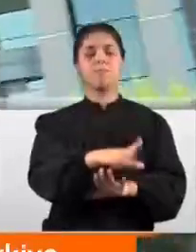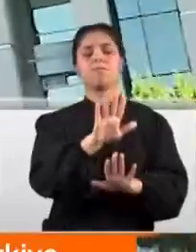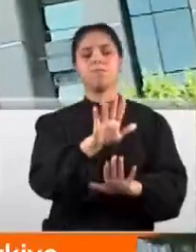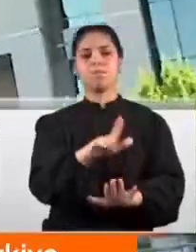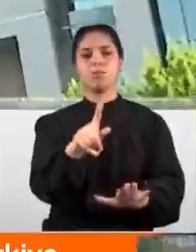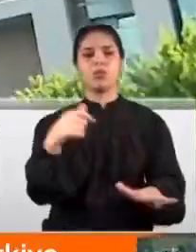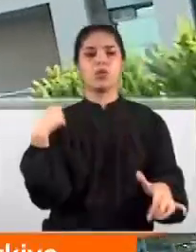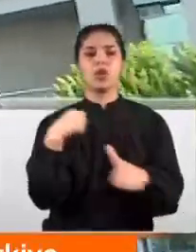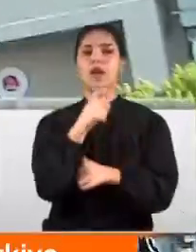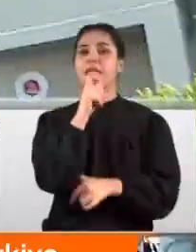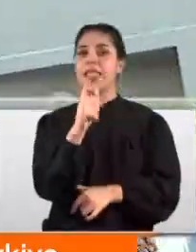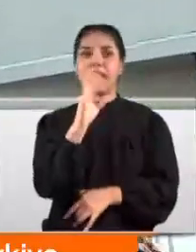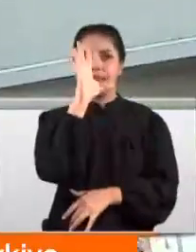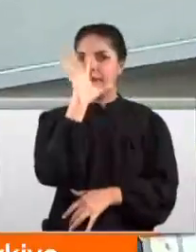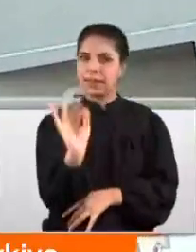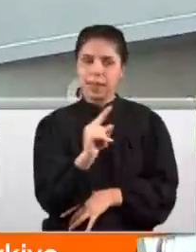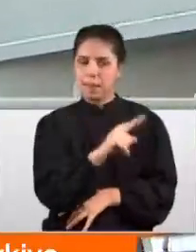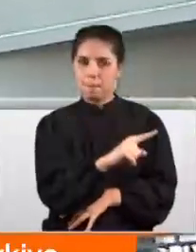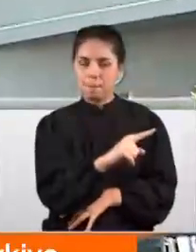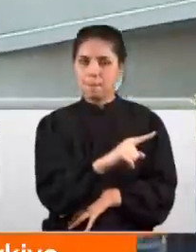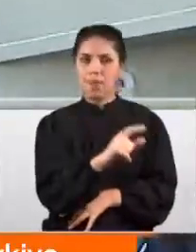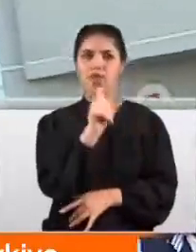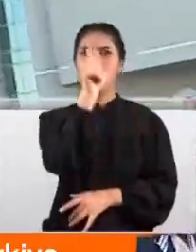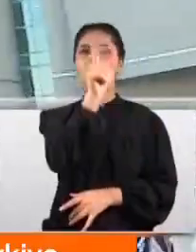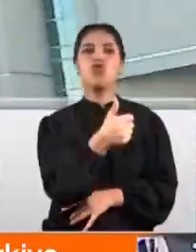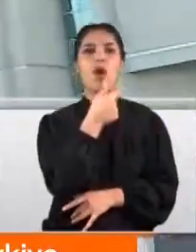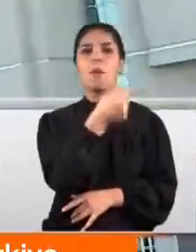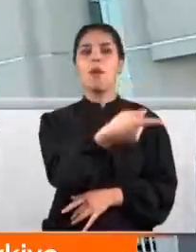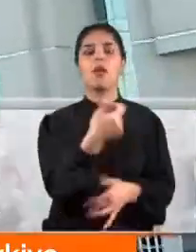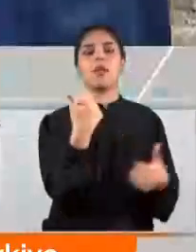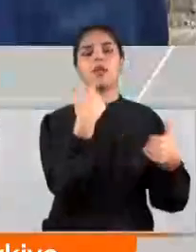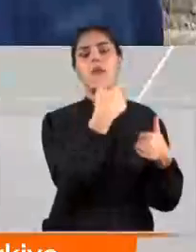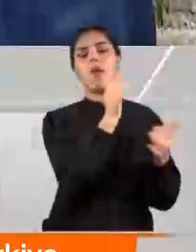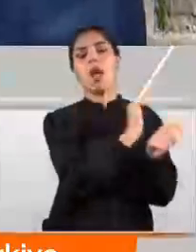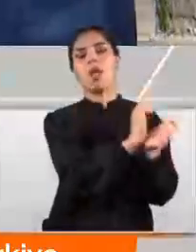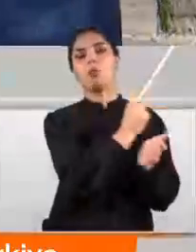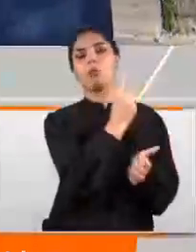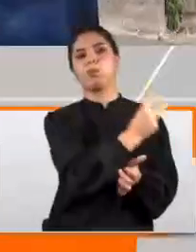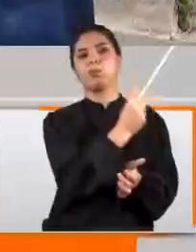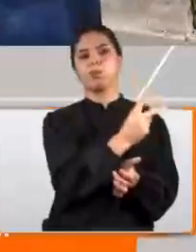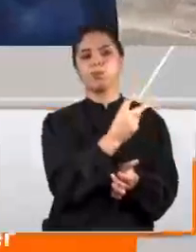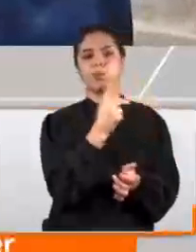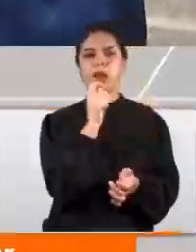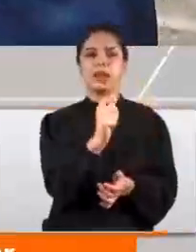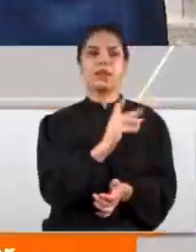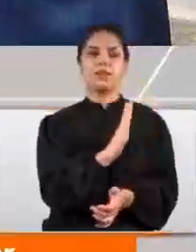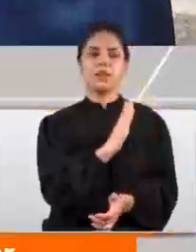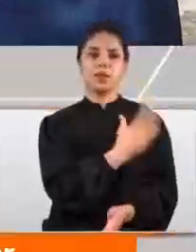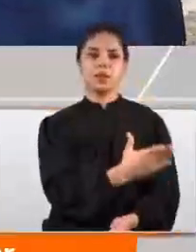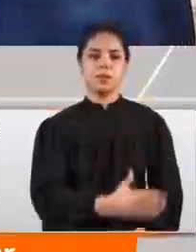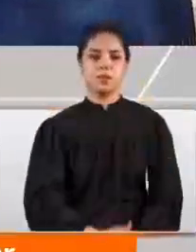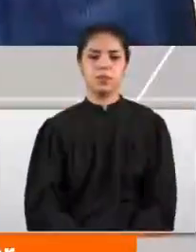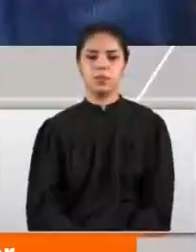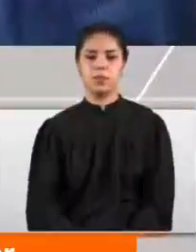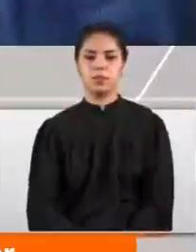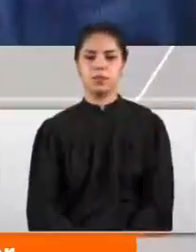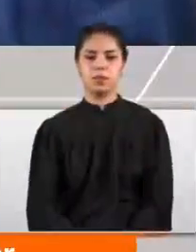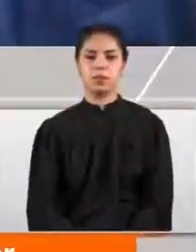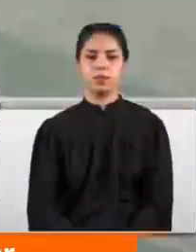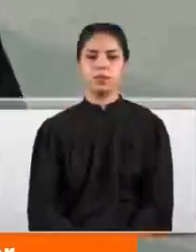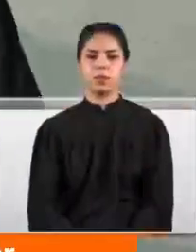bu defa teklif karşı taraftan yani Garipoğlu ailesinden geldi öldüm ölmedim öldüm ölmedim diye sürekli